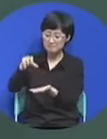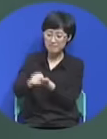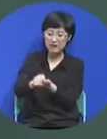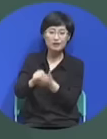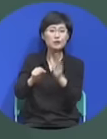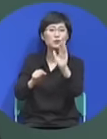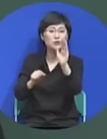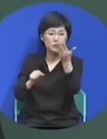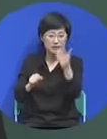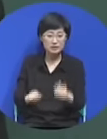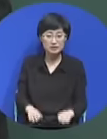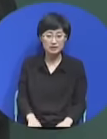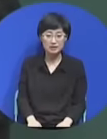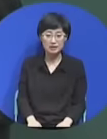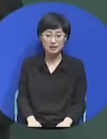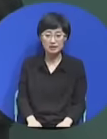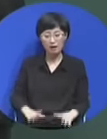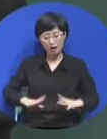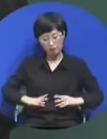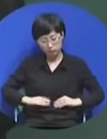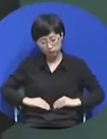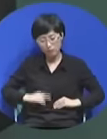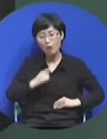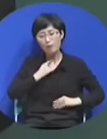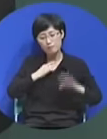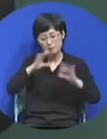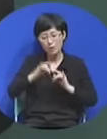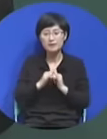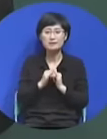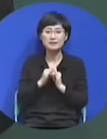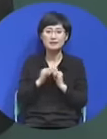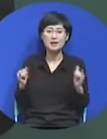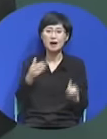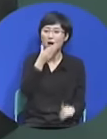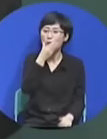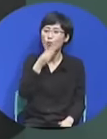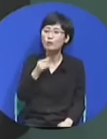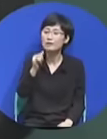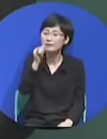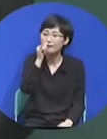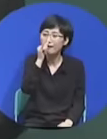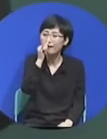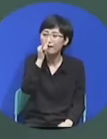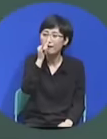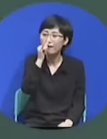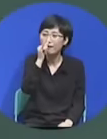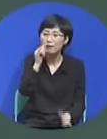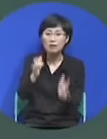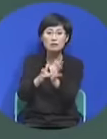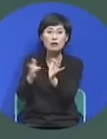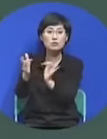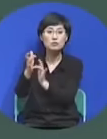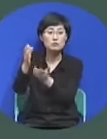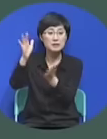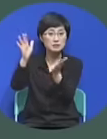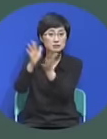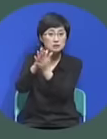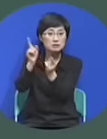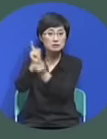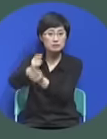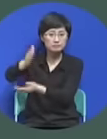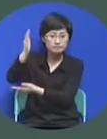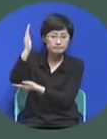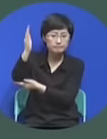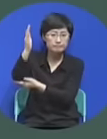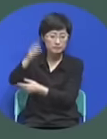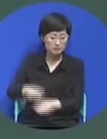것이다. 他们必承受地土. 줄이고 목마른 자가 복이 있다. 饥渴慕义的人有福了. 예수님께서 그렇게 말씀하셨다니까요.